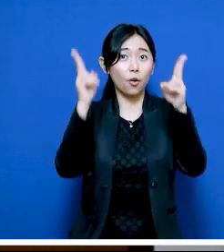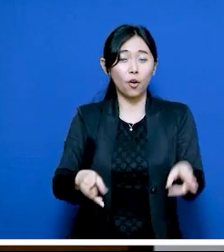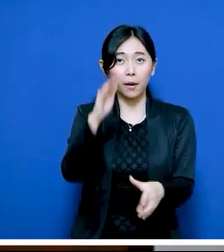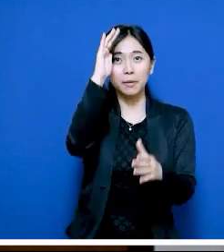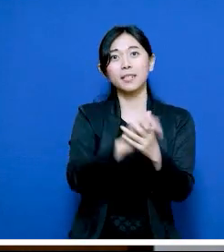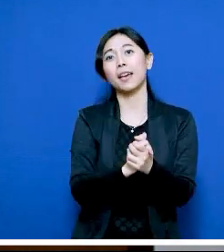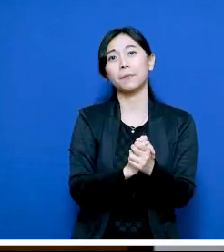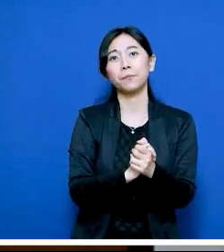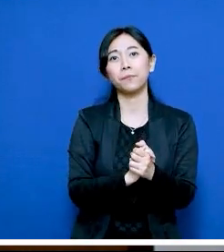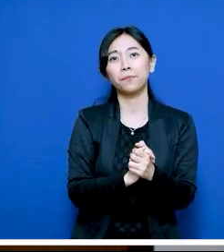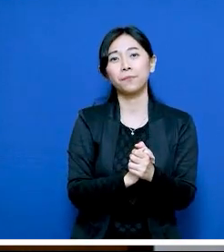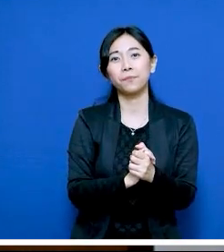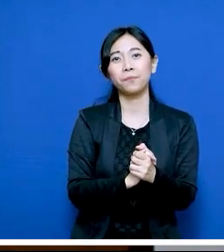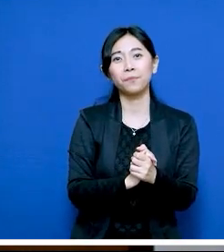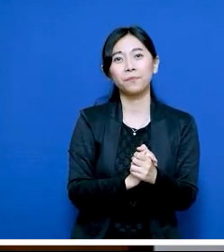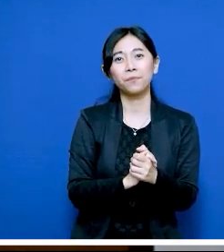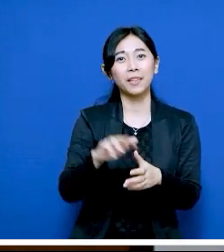percaya adalah